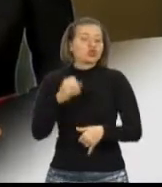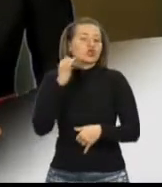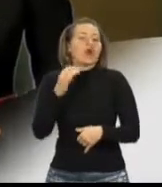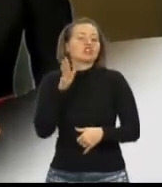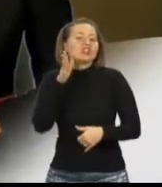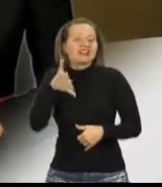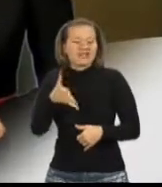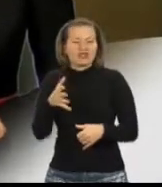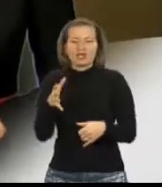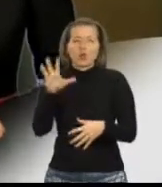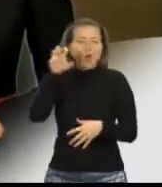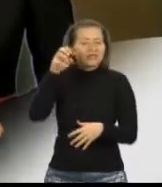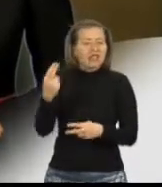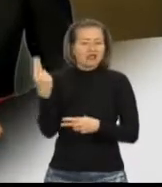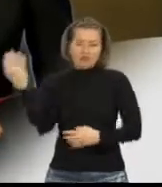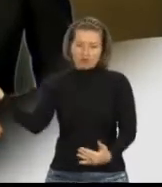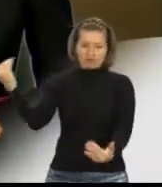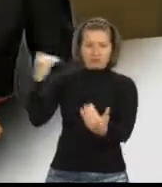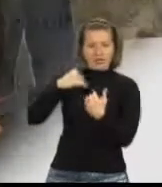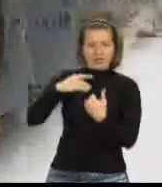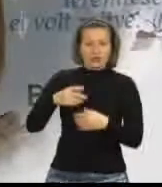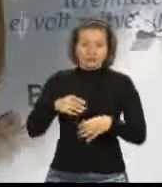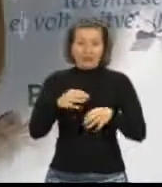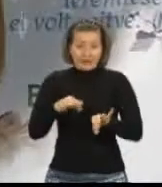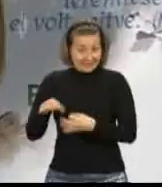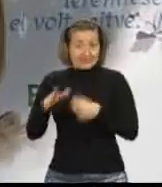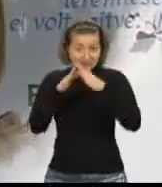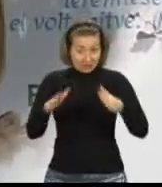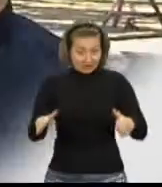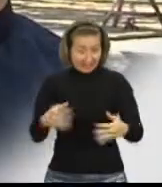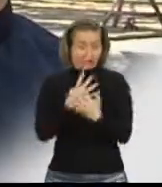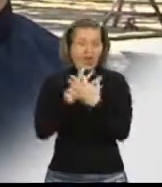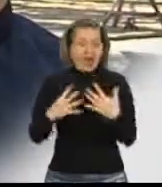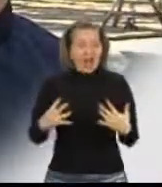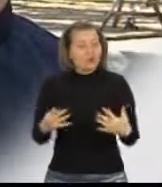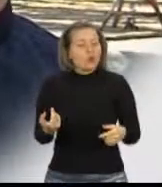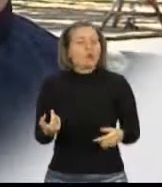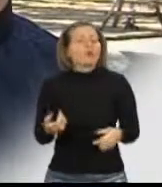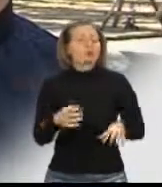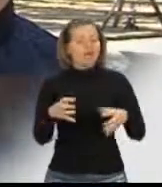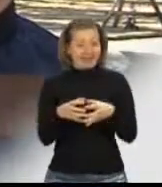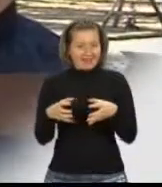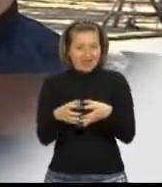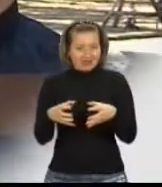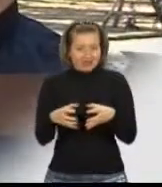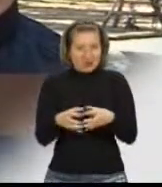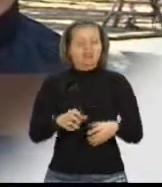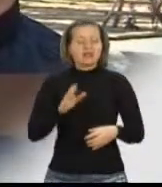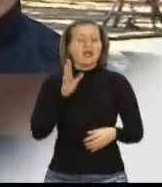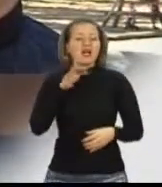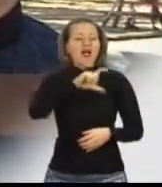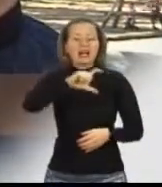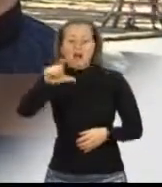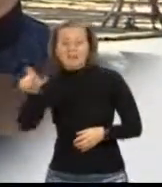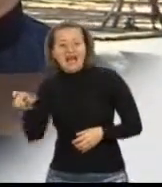csaknem 500 résztvevővel rendezték meg a tábort. A Háló Egyesület az a